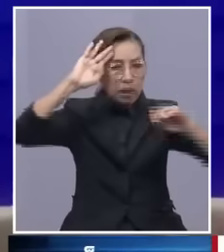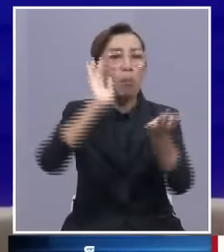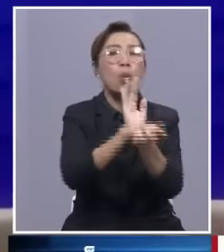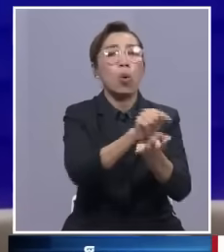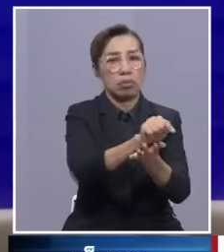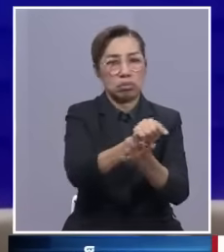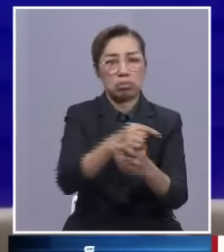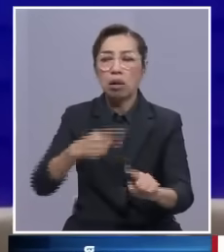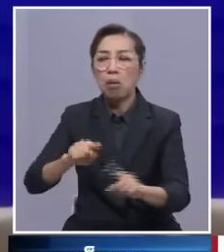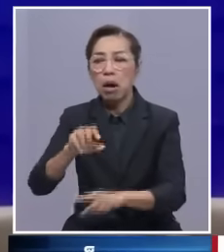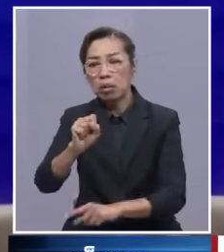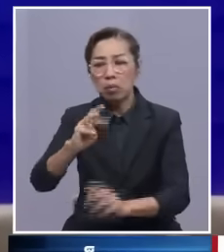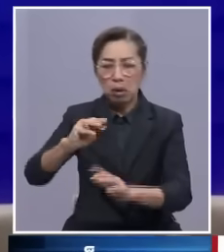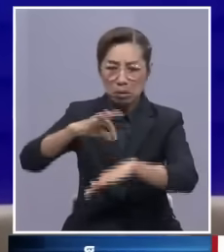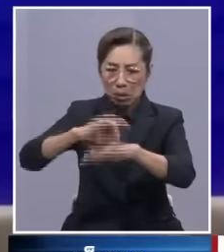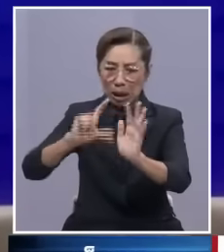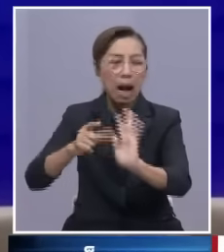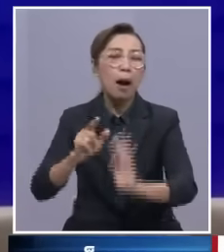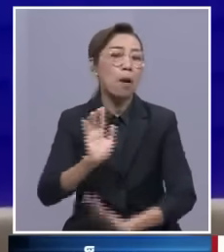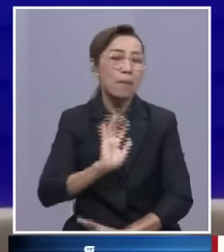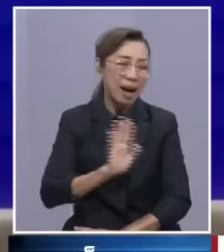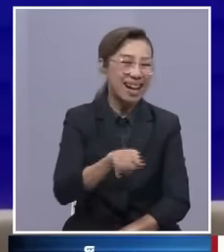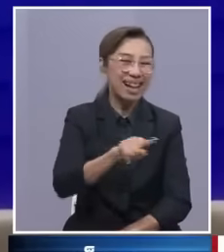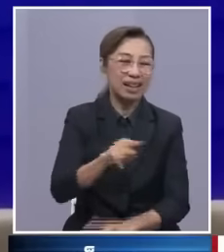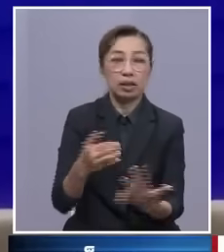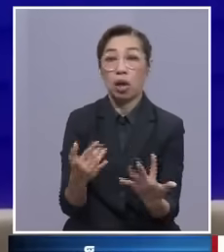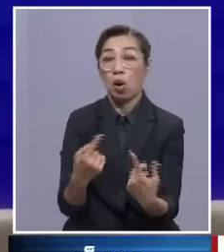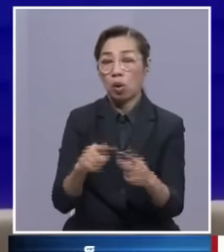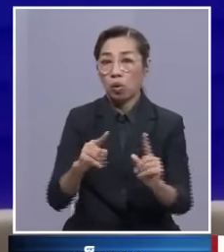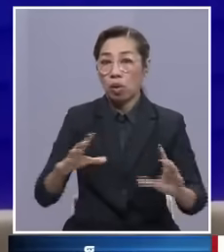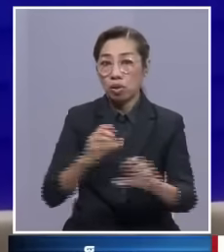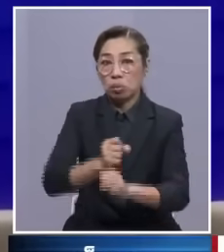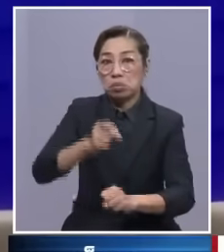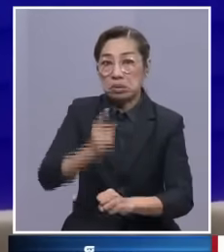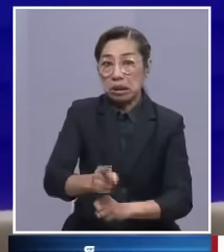แต่เดี๋ยววันนี้เดี๋ยวก็ได้เห็นกันชัดๆแล้วแหละฮะว ่ าจะเป็นไปตามกระแสข่าวหรือไม่ฮะ